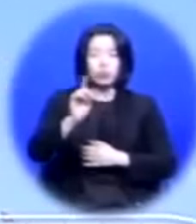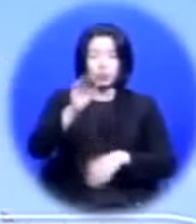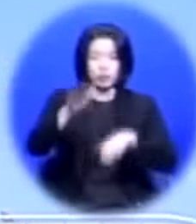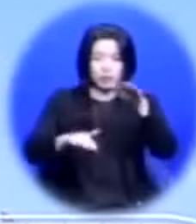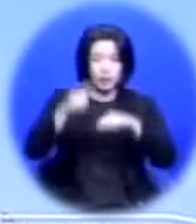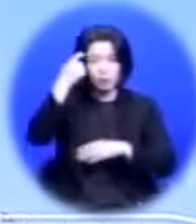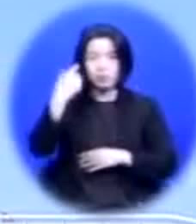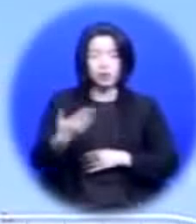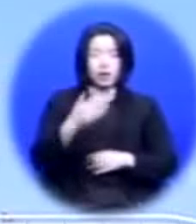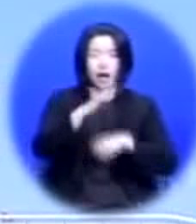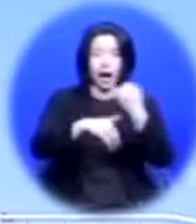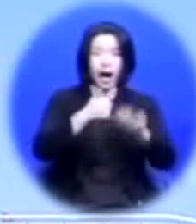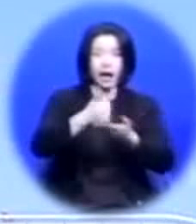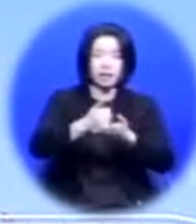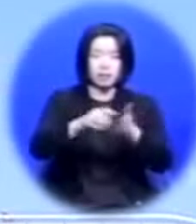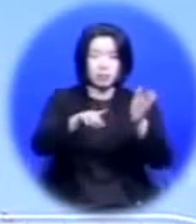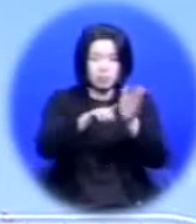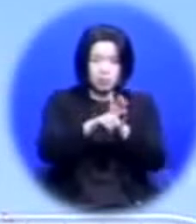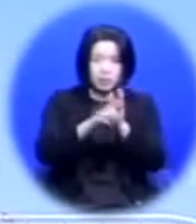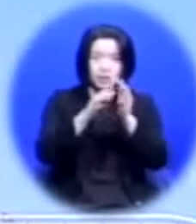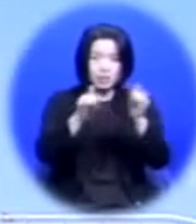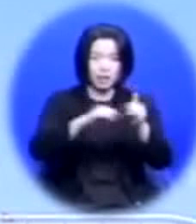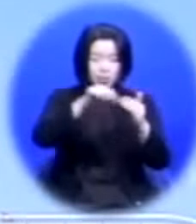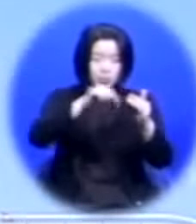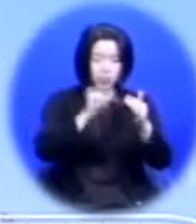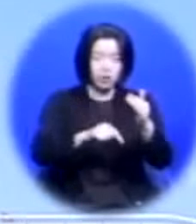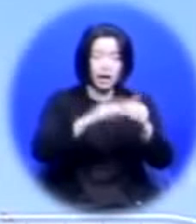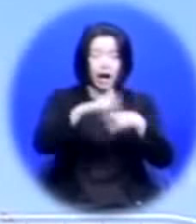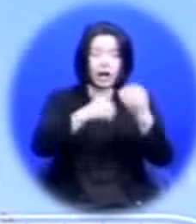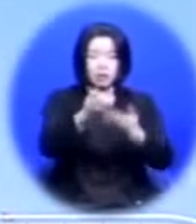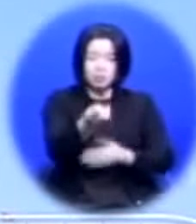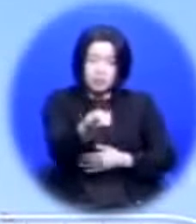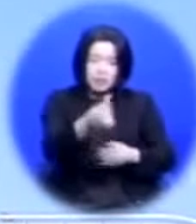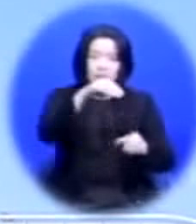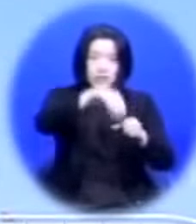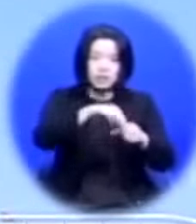하나님을 믿는 사람 안에는 하나님의 씨가 그 속에